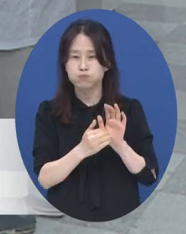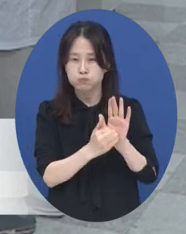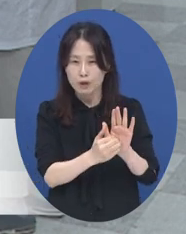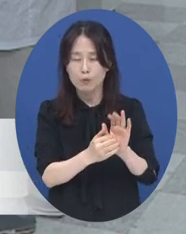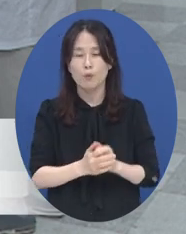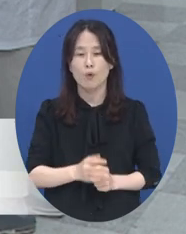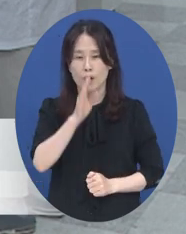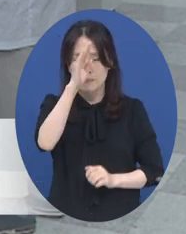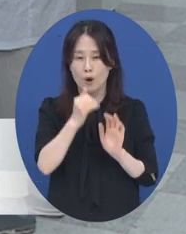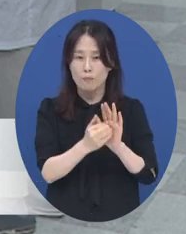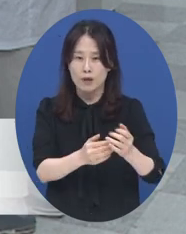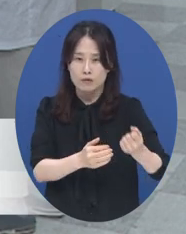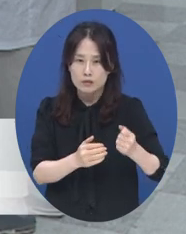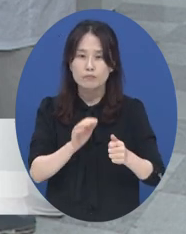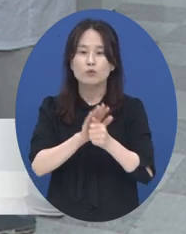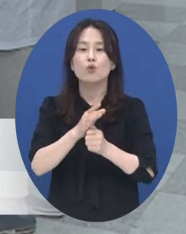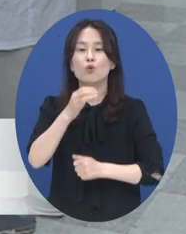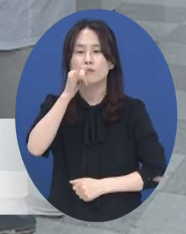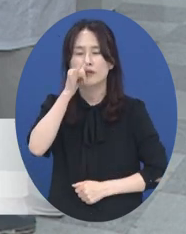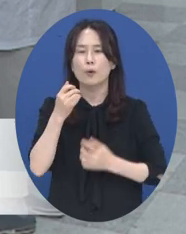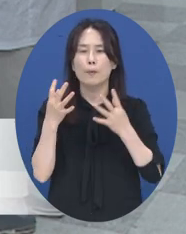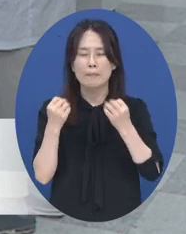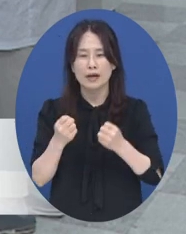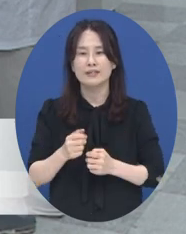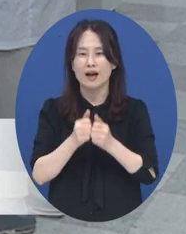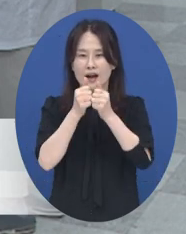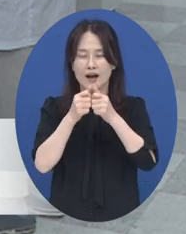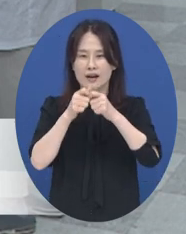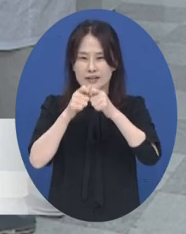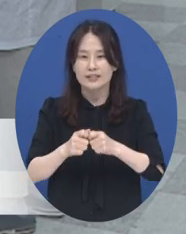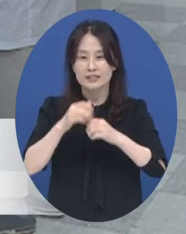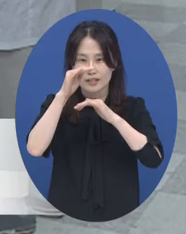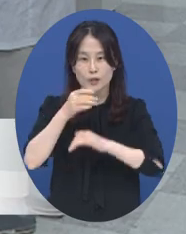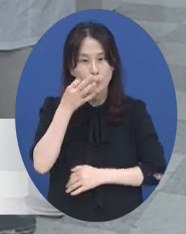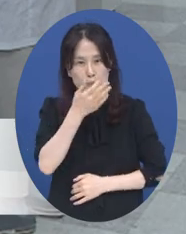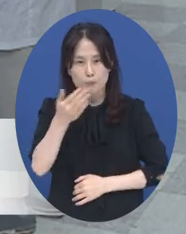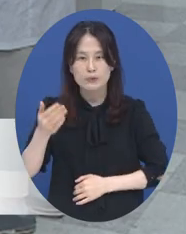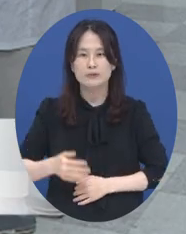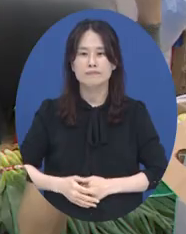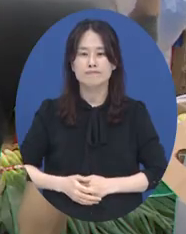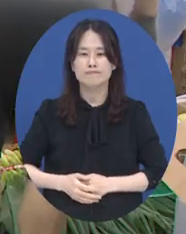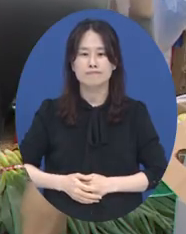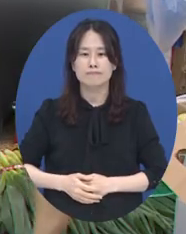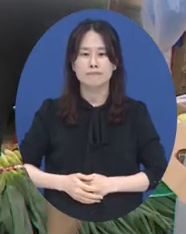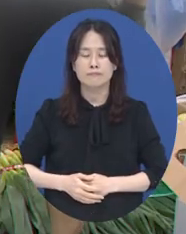되는 성분이 많이 들었다고 합니다. 자세한 내용 최지연 기자가 전해드립니다.